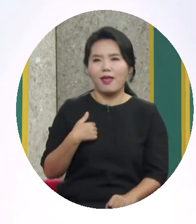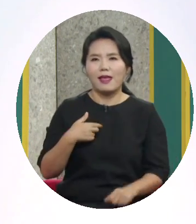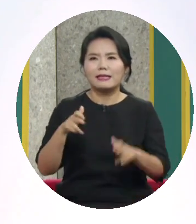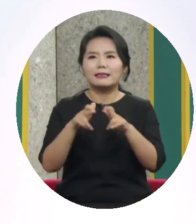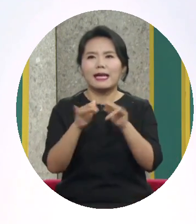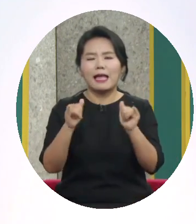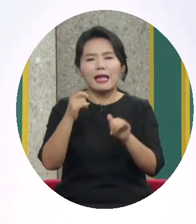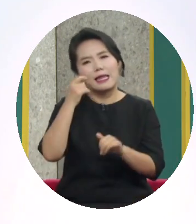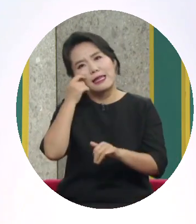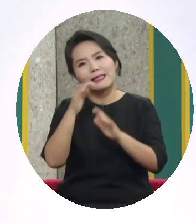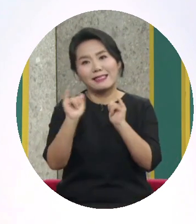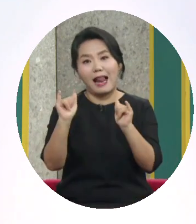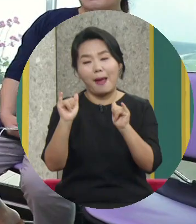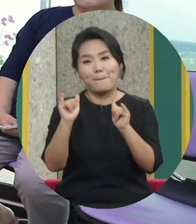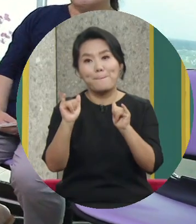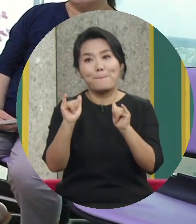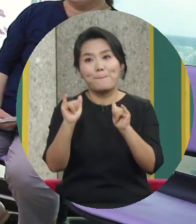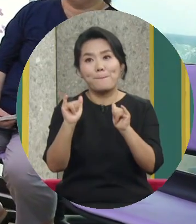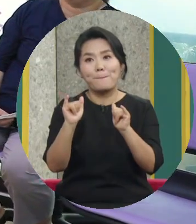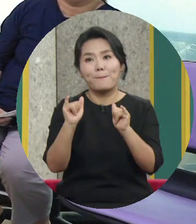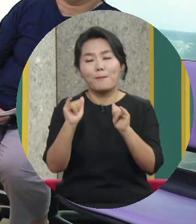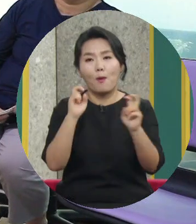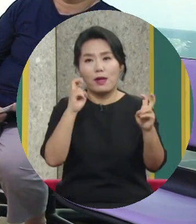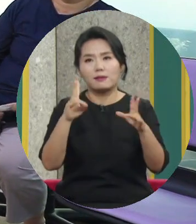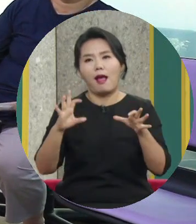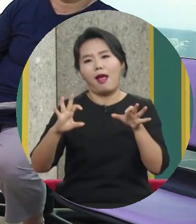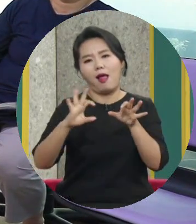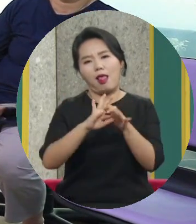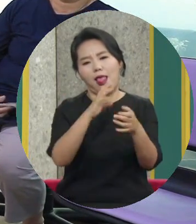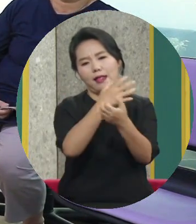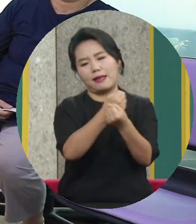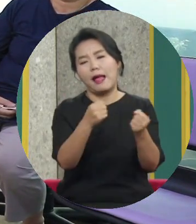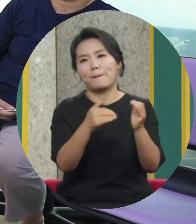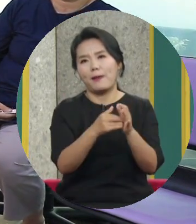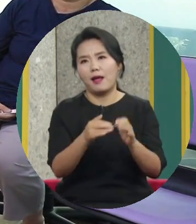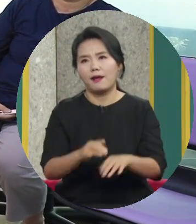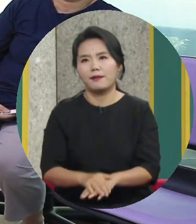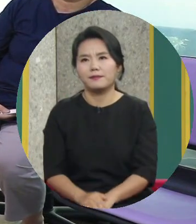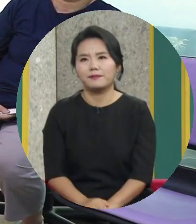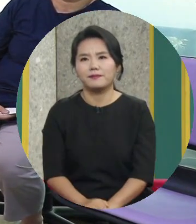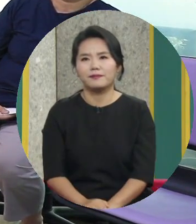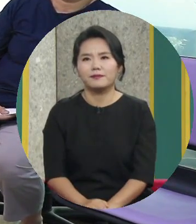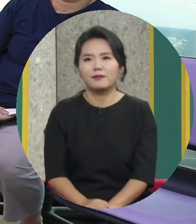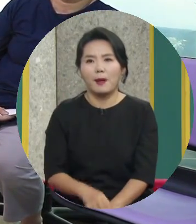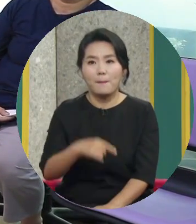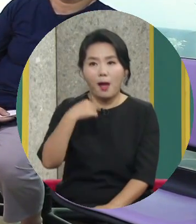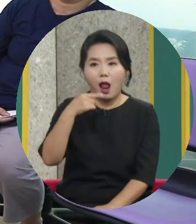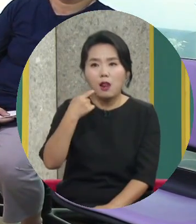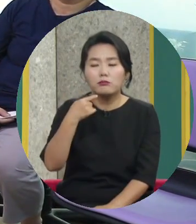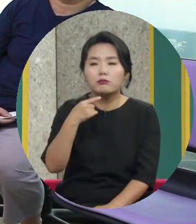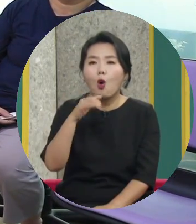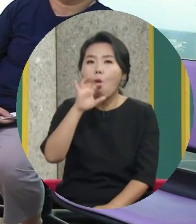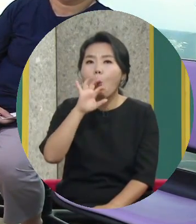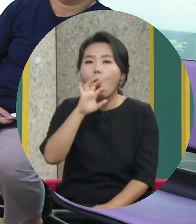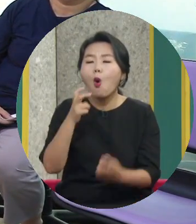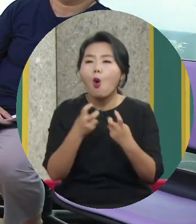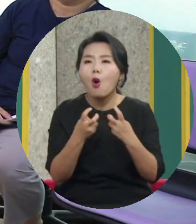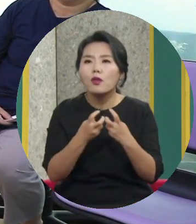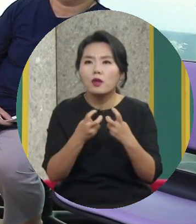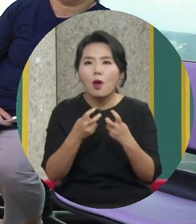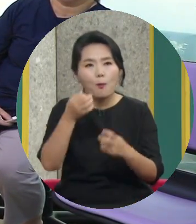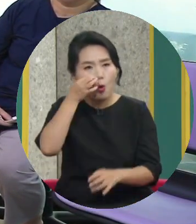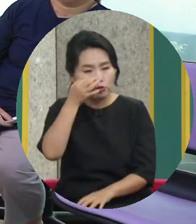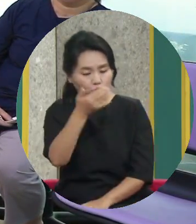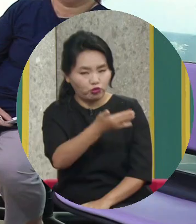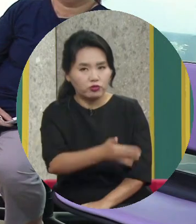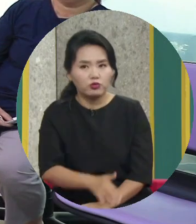됐습니다. 발음 연습하기 전에 우리 입을 어떻게 풀었었죠? 아, 기억나요? 제가 선생님이 힌트를 보여줄게요.